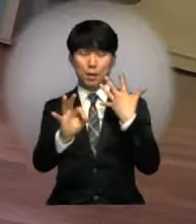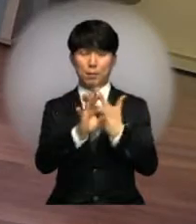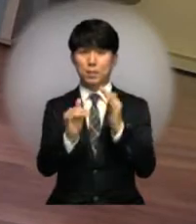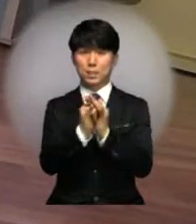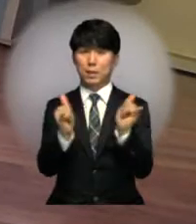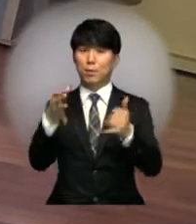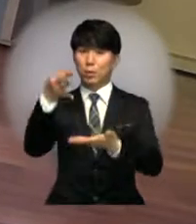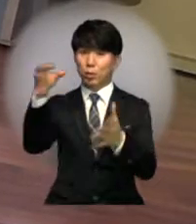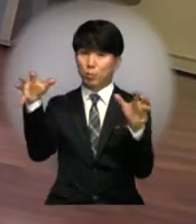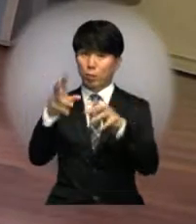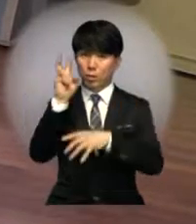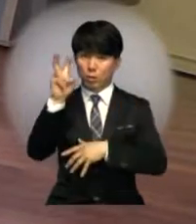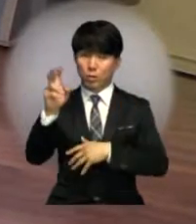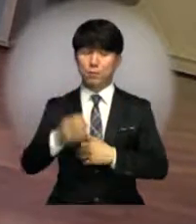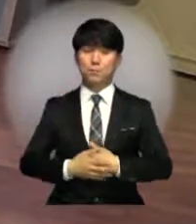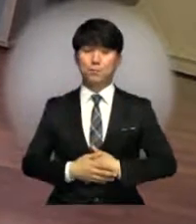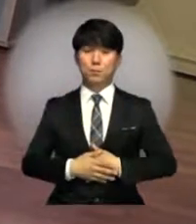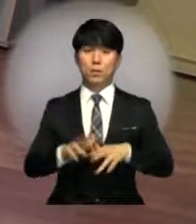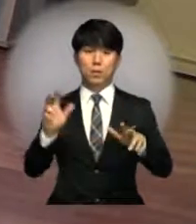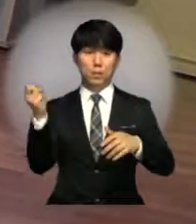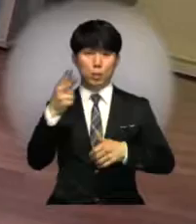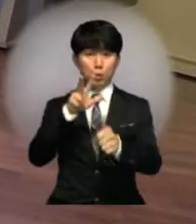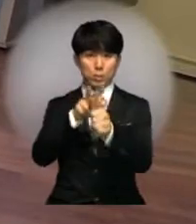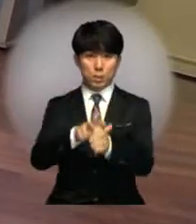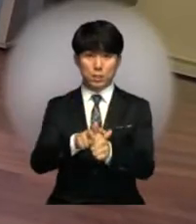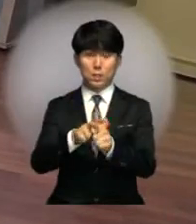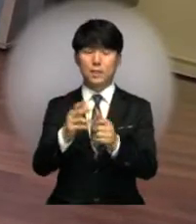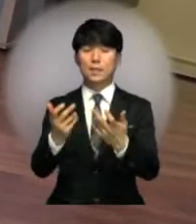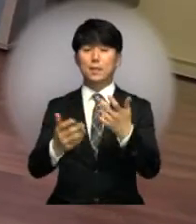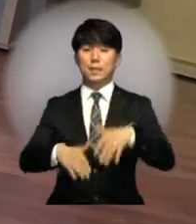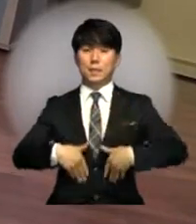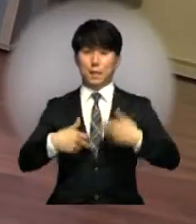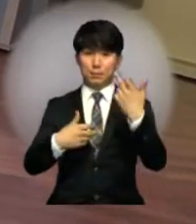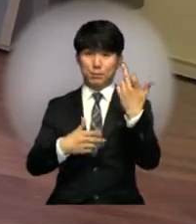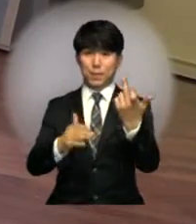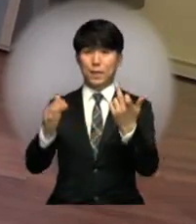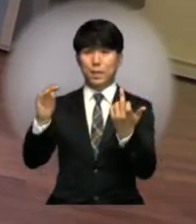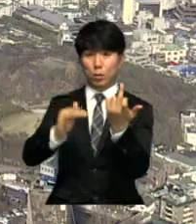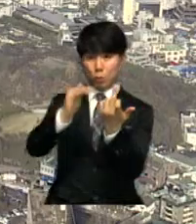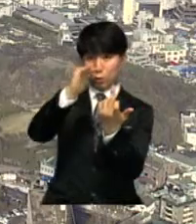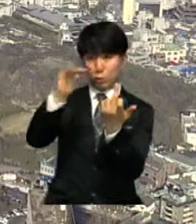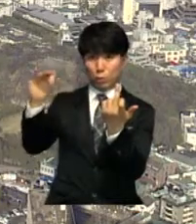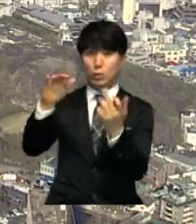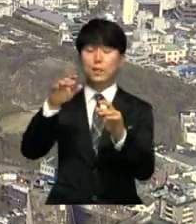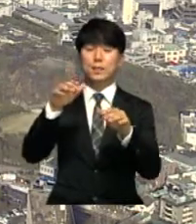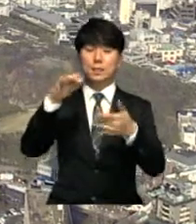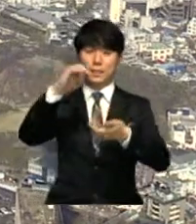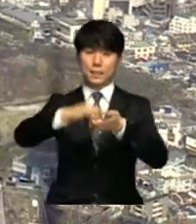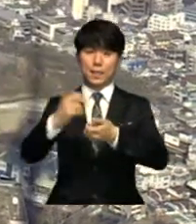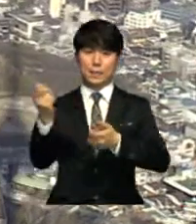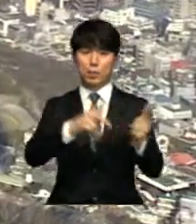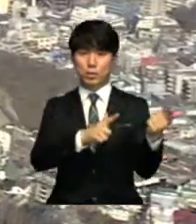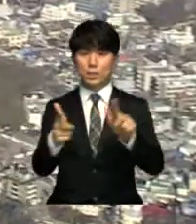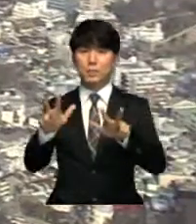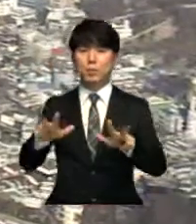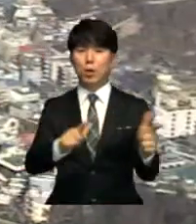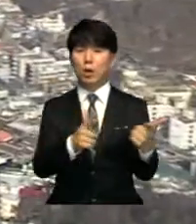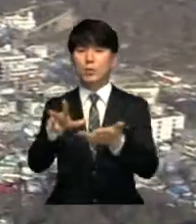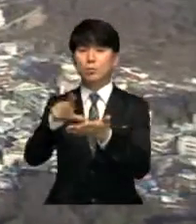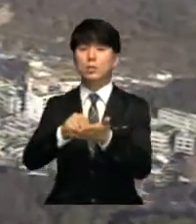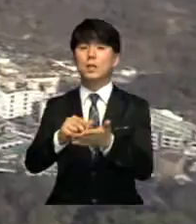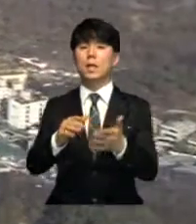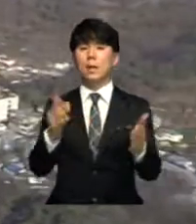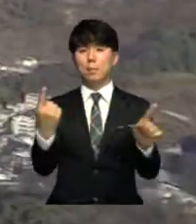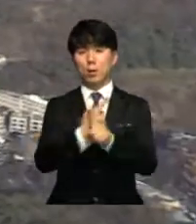않을까. 이 밖에도 후보자들은 남산 고도 제한과 지구단위 계획에 대해 시대에 맞게, 지역에 맞게 변경해야 한다고